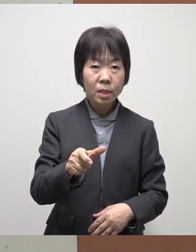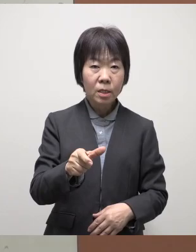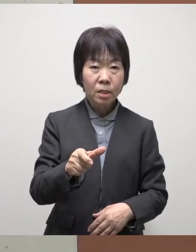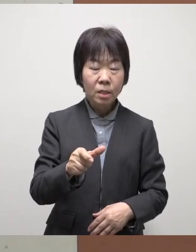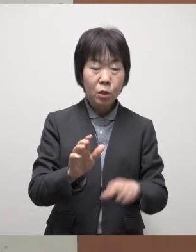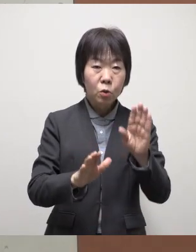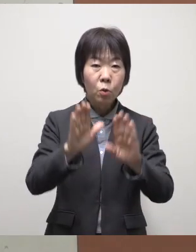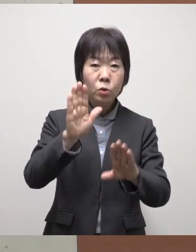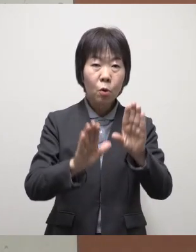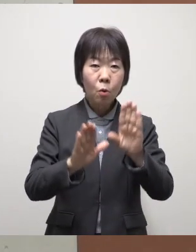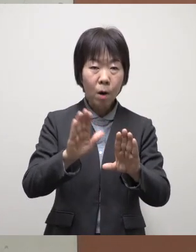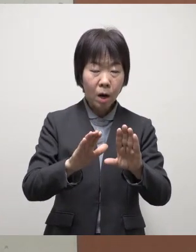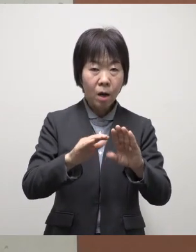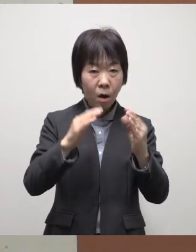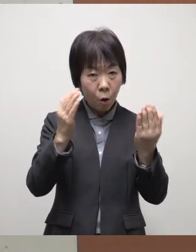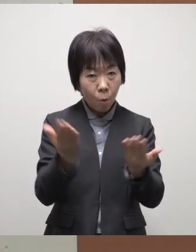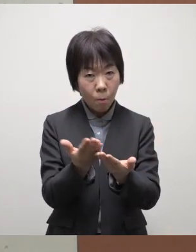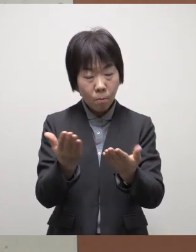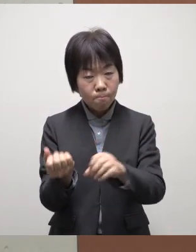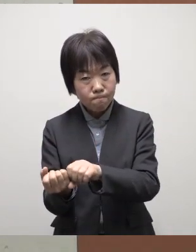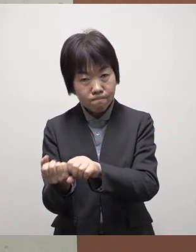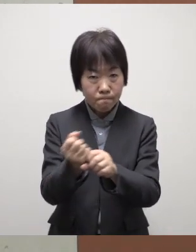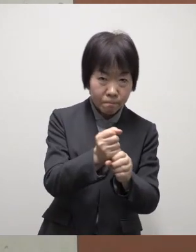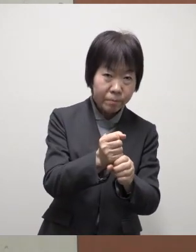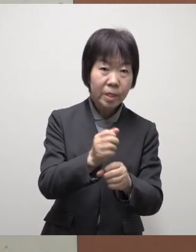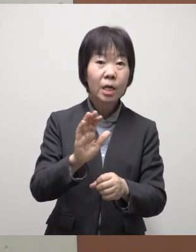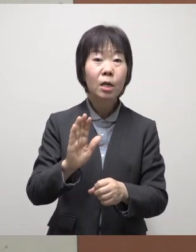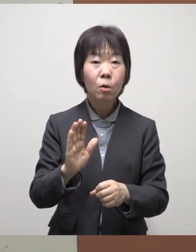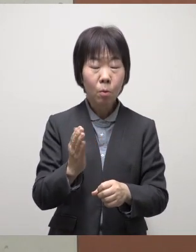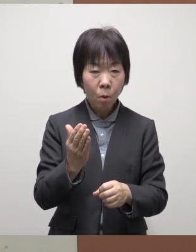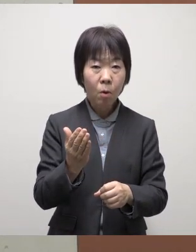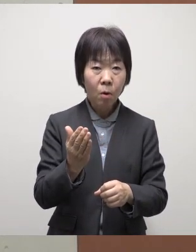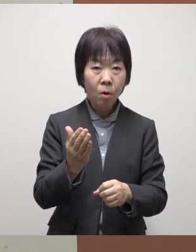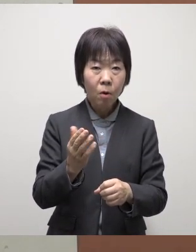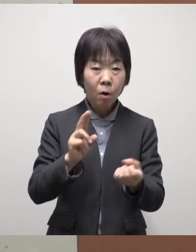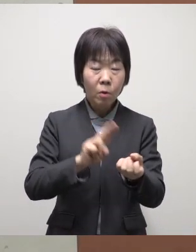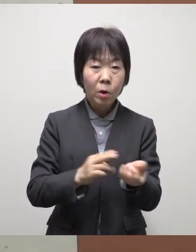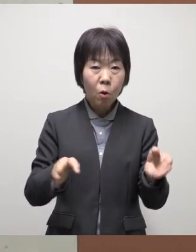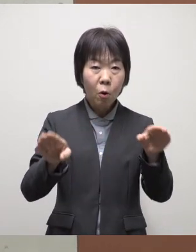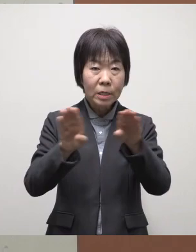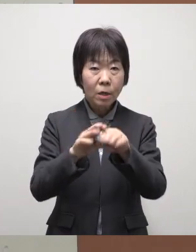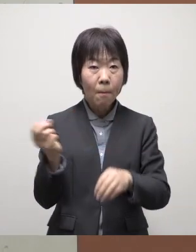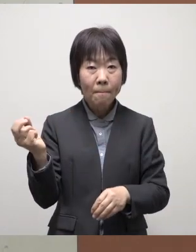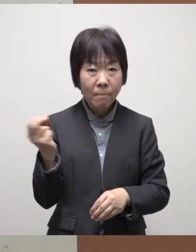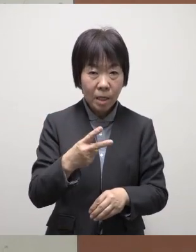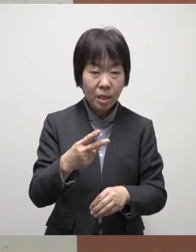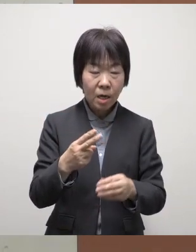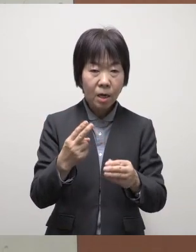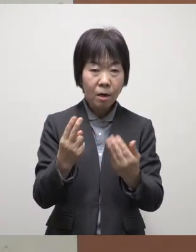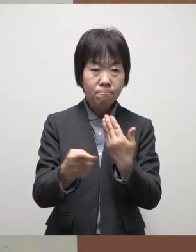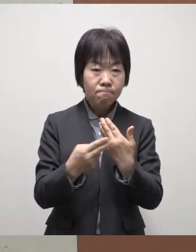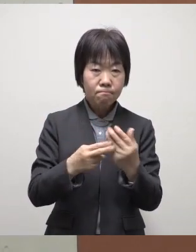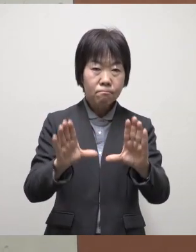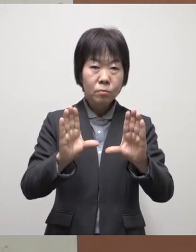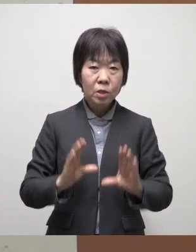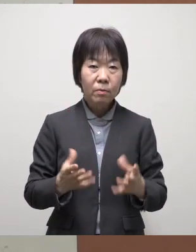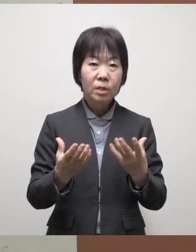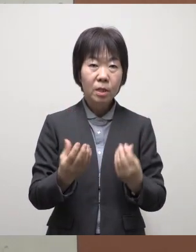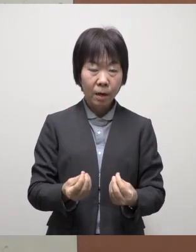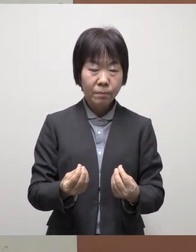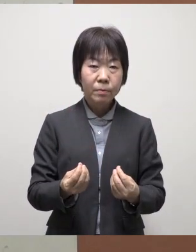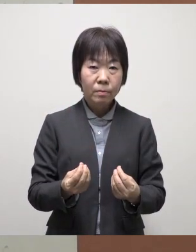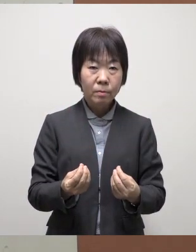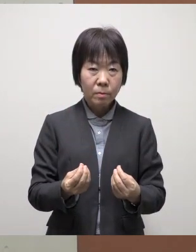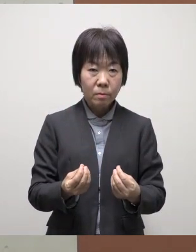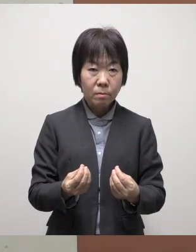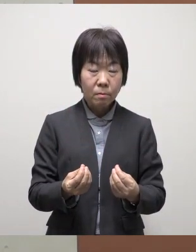症状はほぼ消失しましたが医療機関を再度受診されました